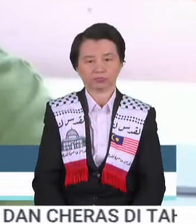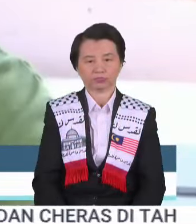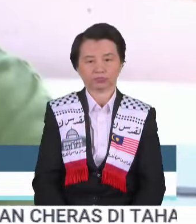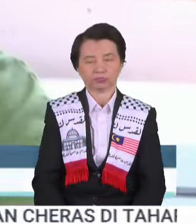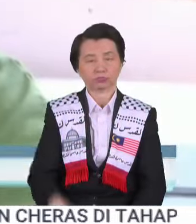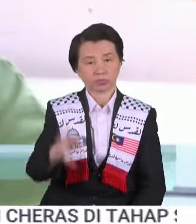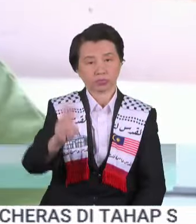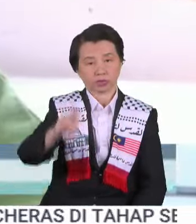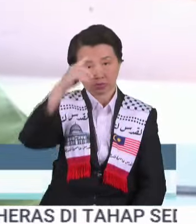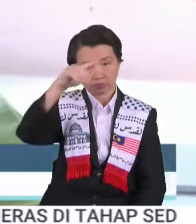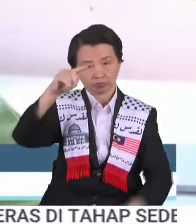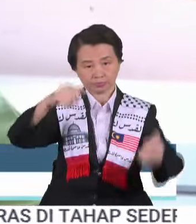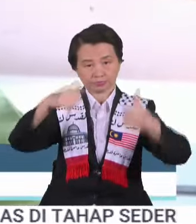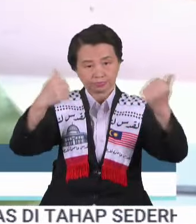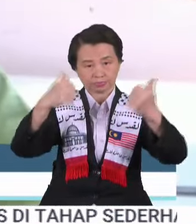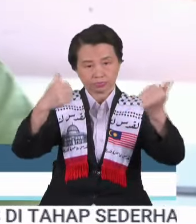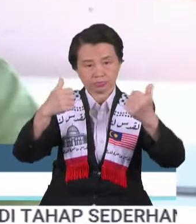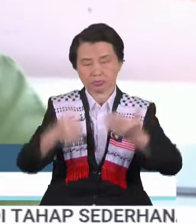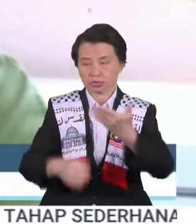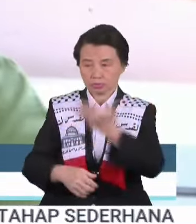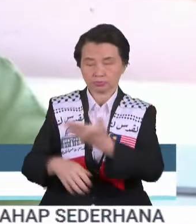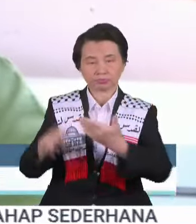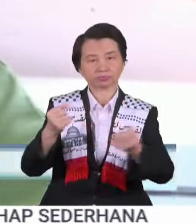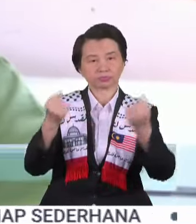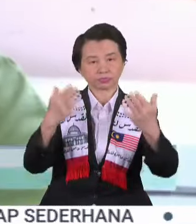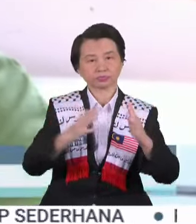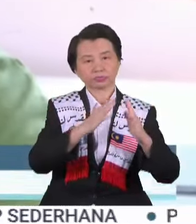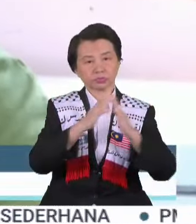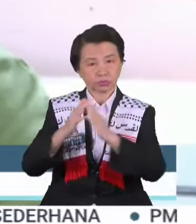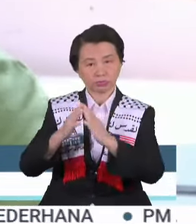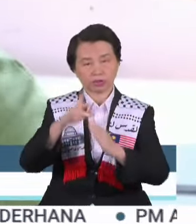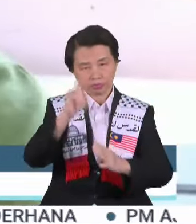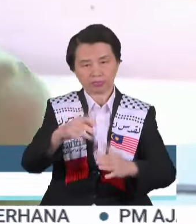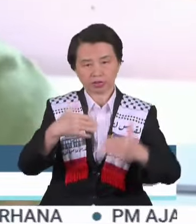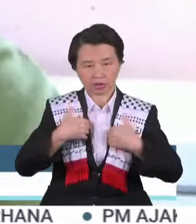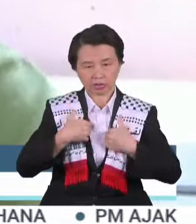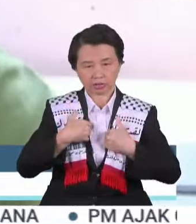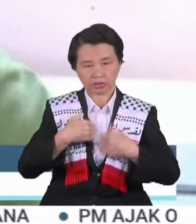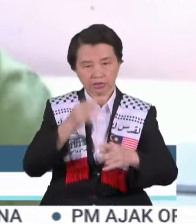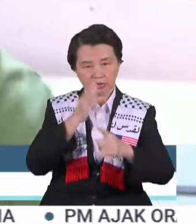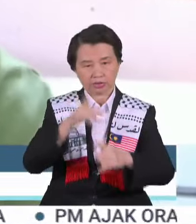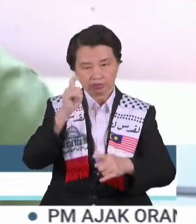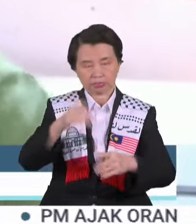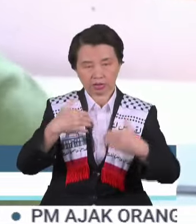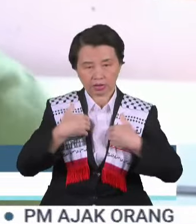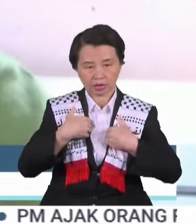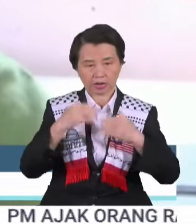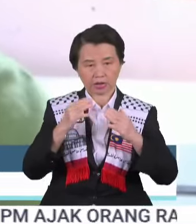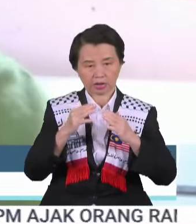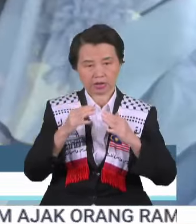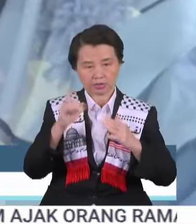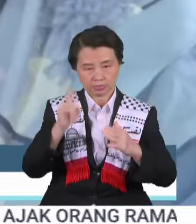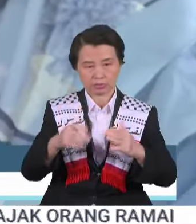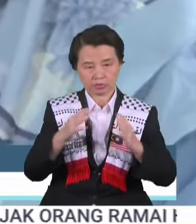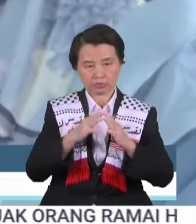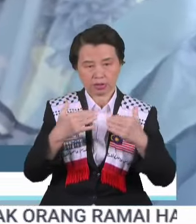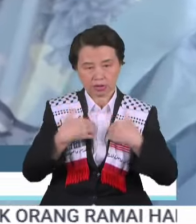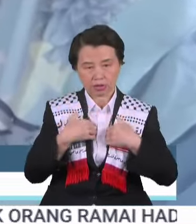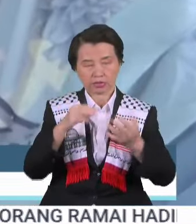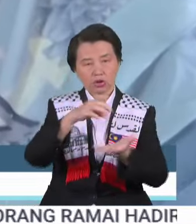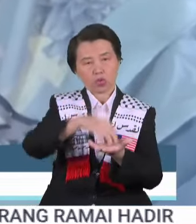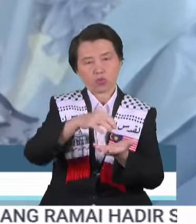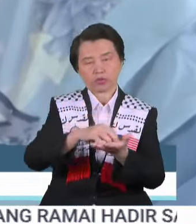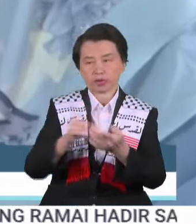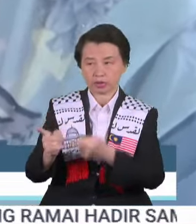raya dan boleh kebanyakan rumah mesti adalah pagi raya tu mesti ada menu kelupis ni